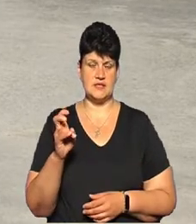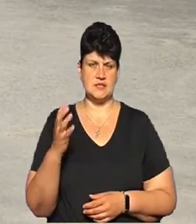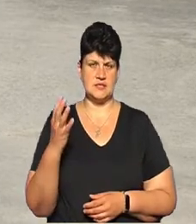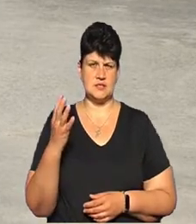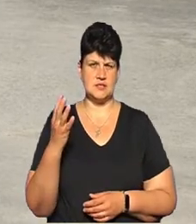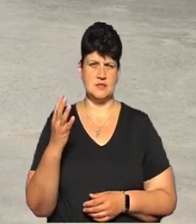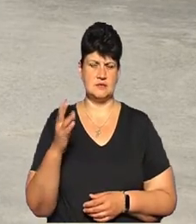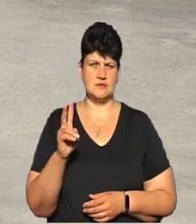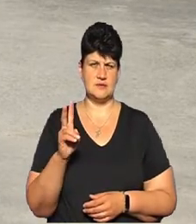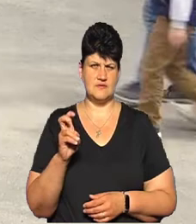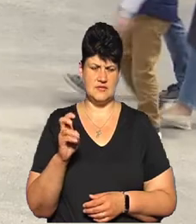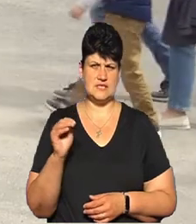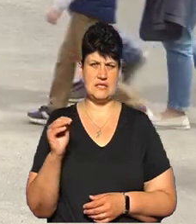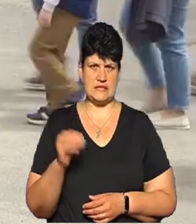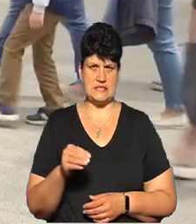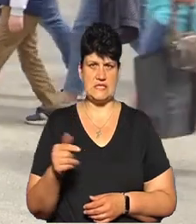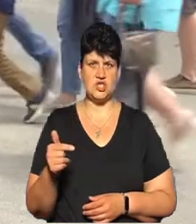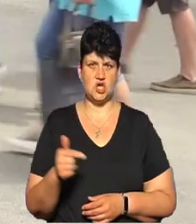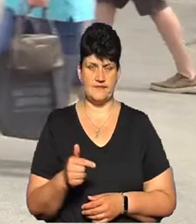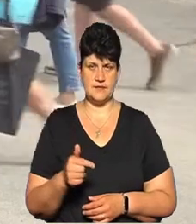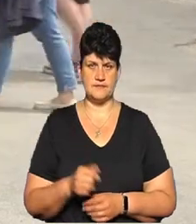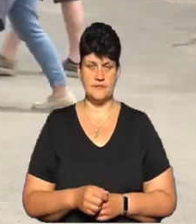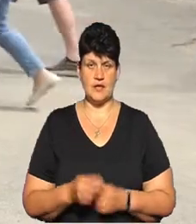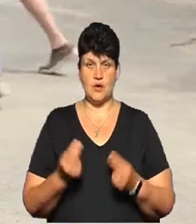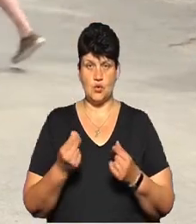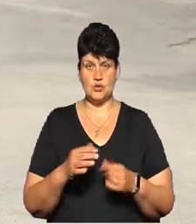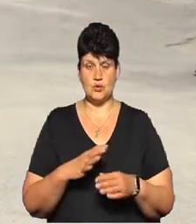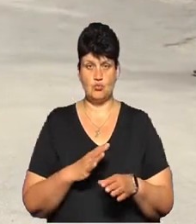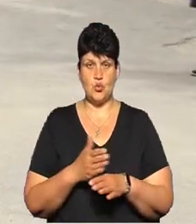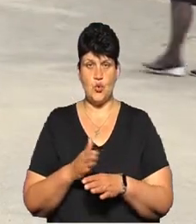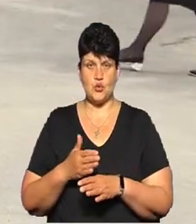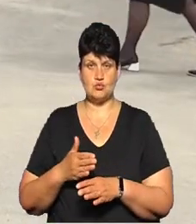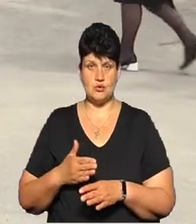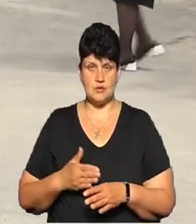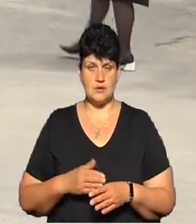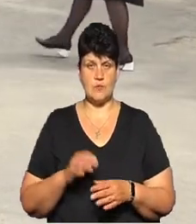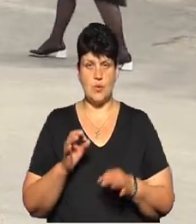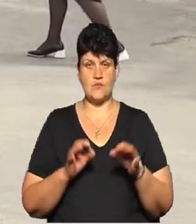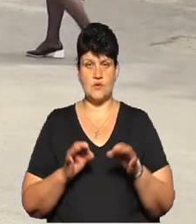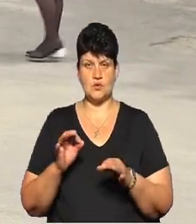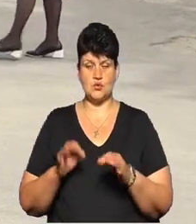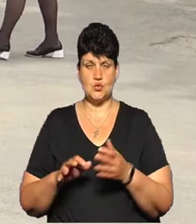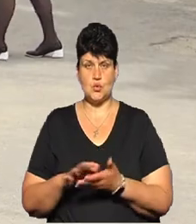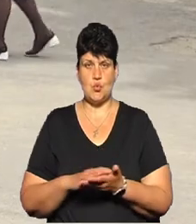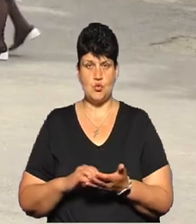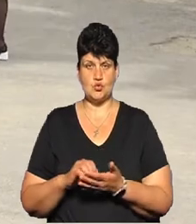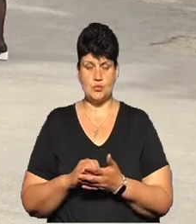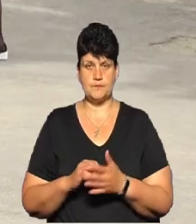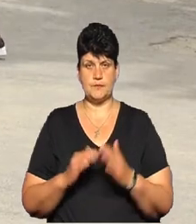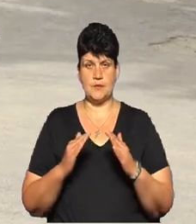200 тисяч гривень. Кошти були розподілені по відсоткам пошкоджень саме житлових